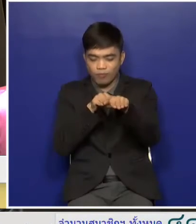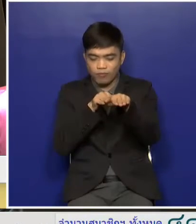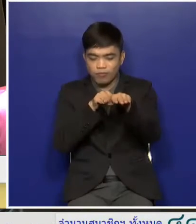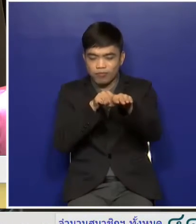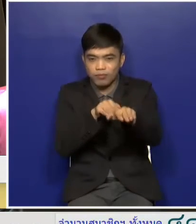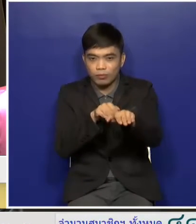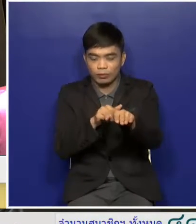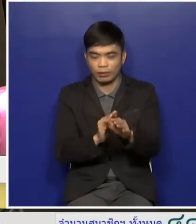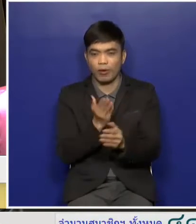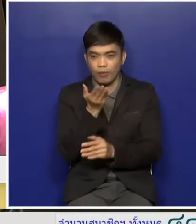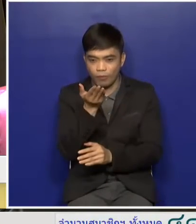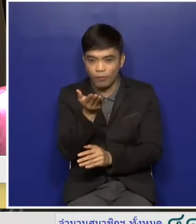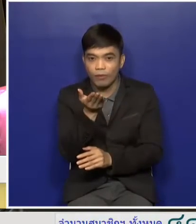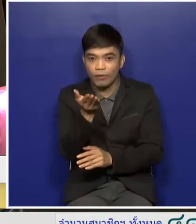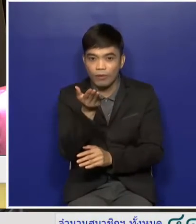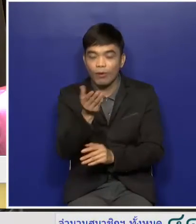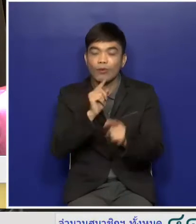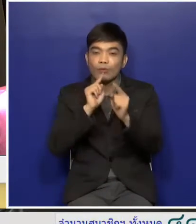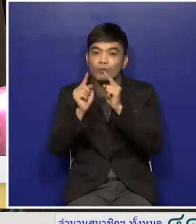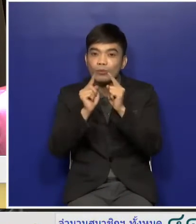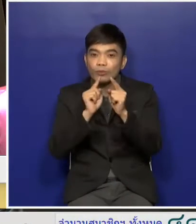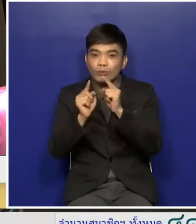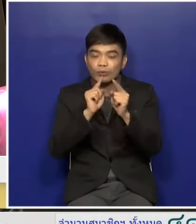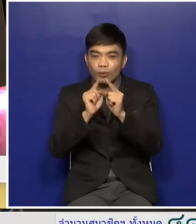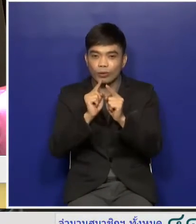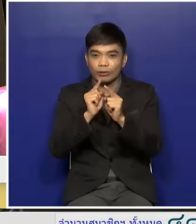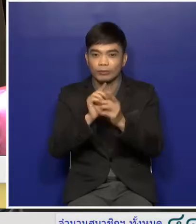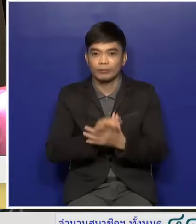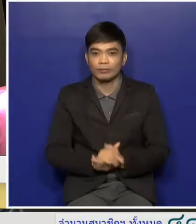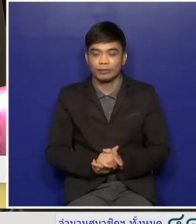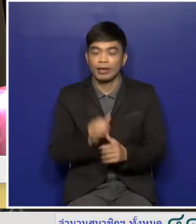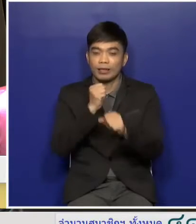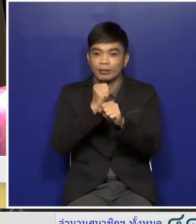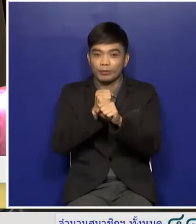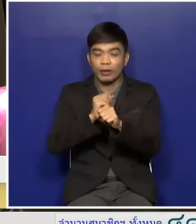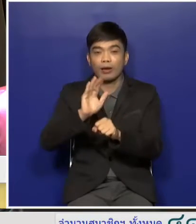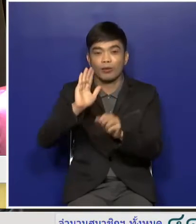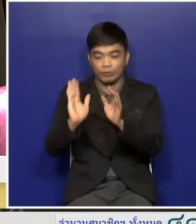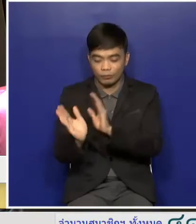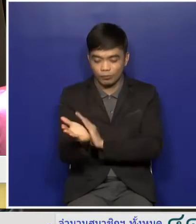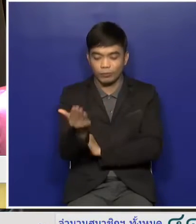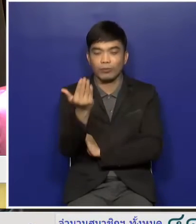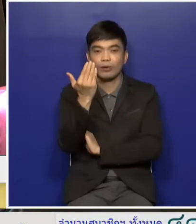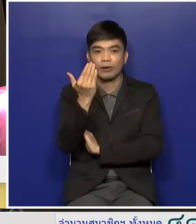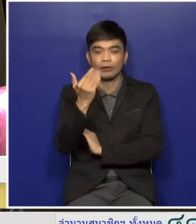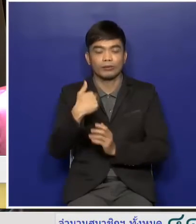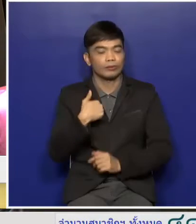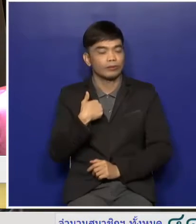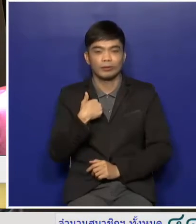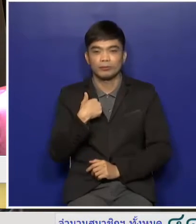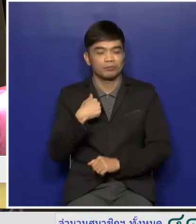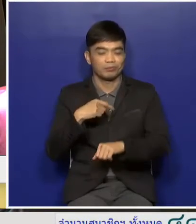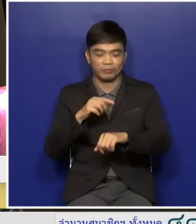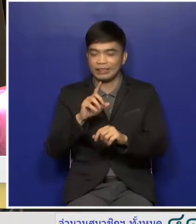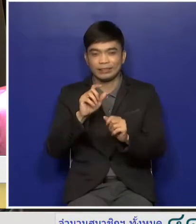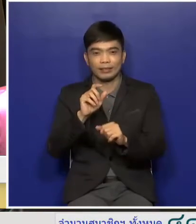ำท้องถิน จากหน่วยรัชการที่อยู่ในการทำงานในชวเช้า ช่วงเย็นั้นไม่สะดวกจึงอยาก